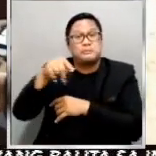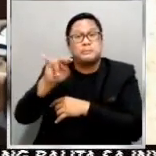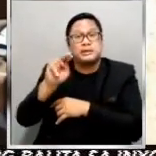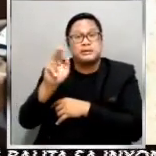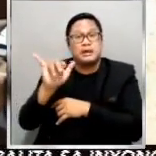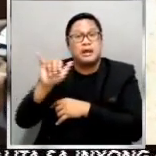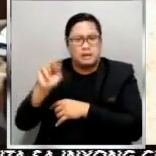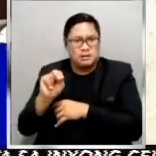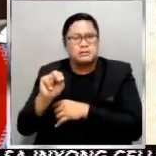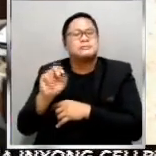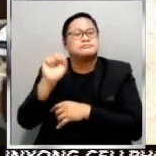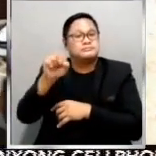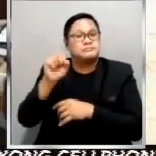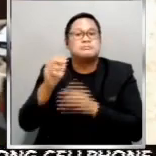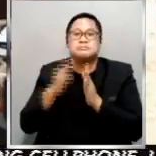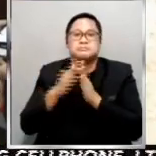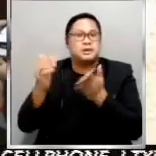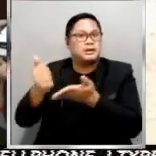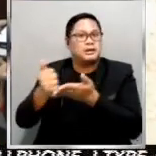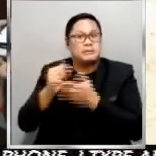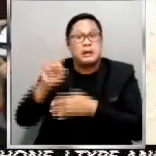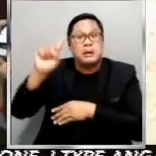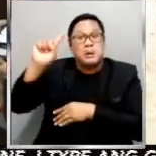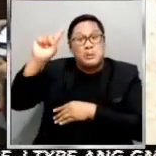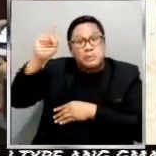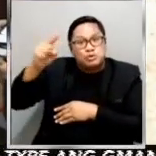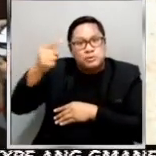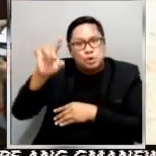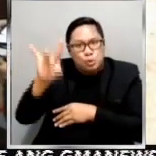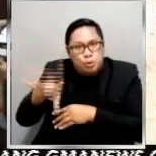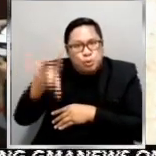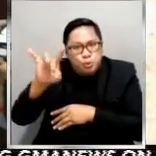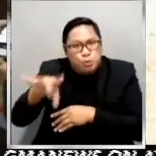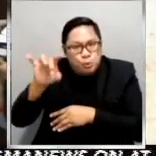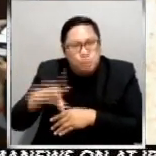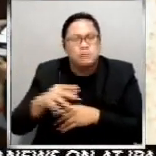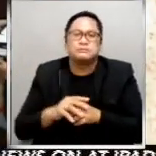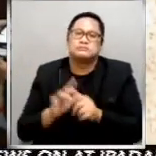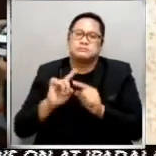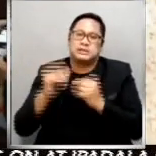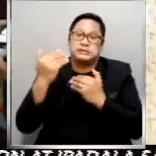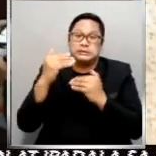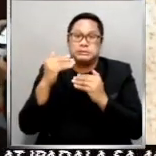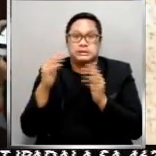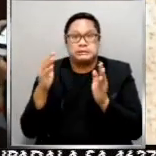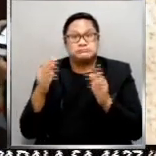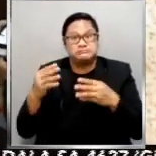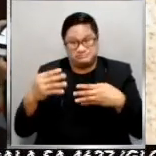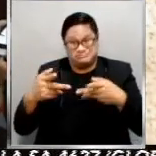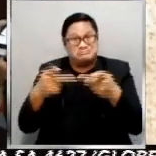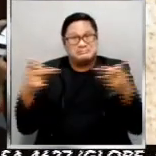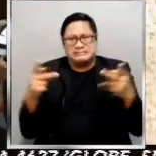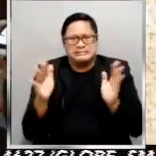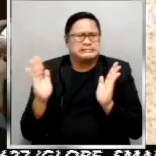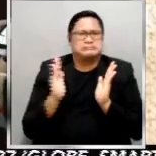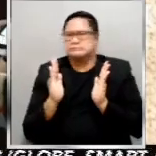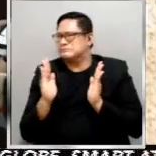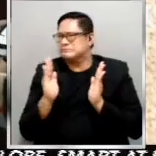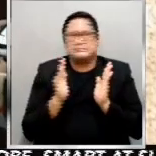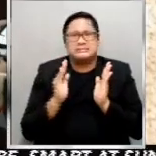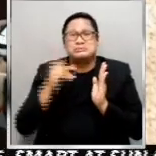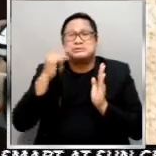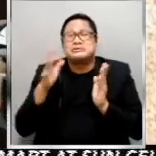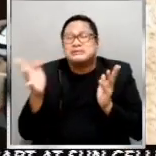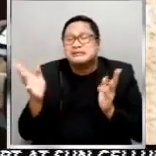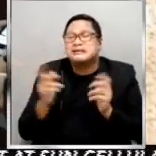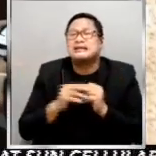ang PisoNet gaya nito sa kanilang pag-aaral. Yun nga lang, limitadong espasyo dahil nga sa mga protocols laban sa COVID-19, bukod pa sa